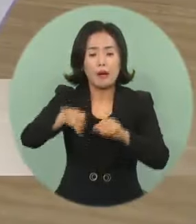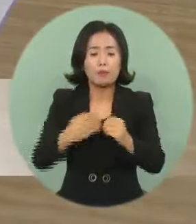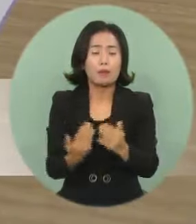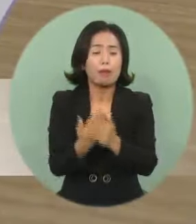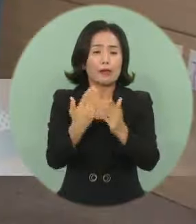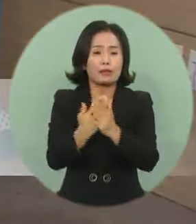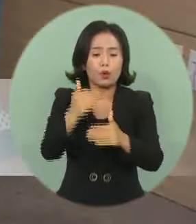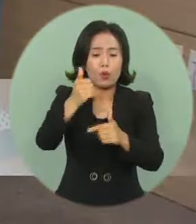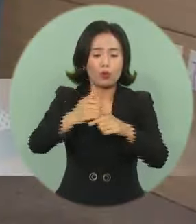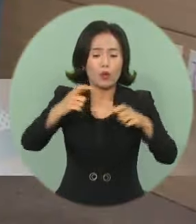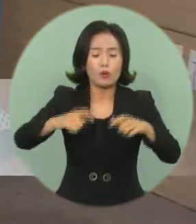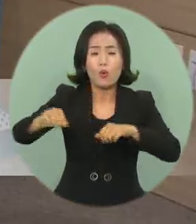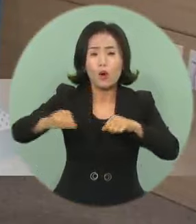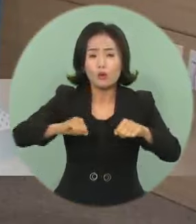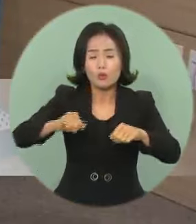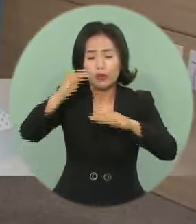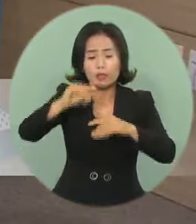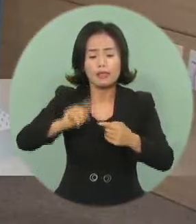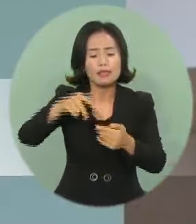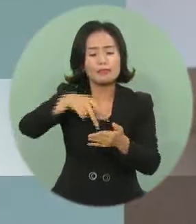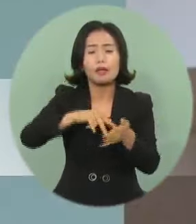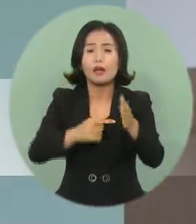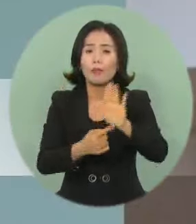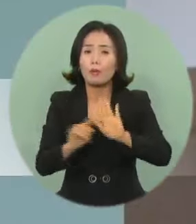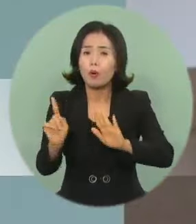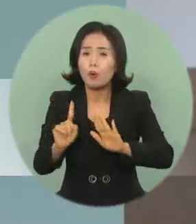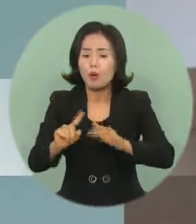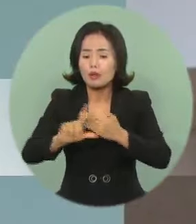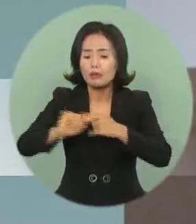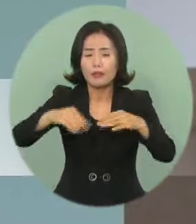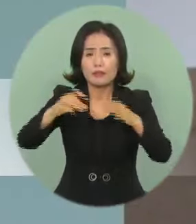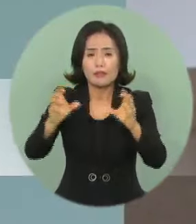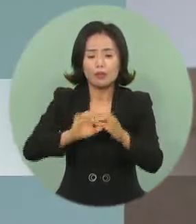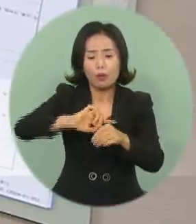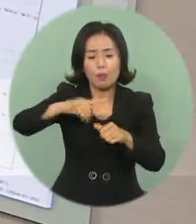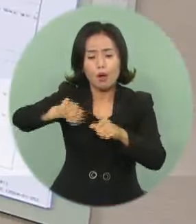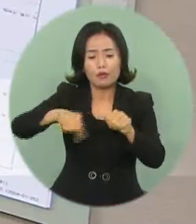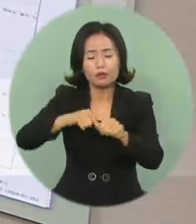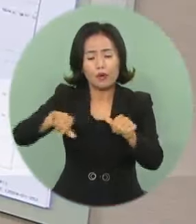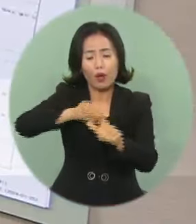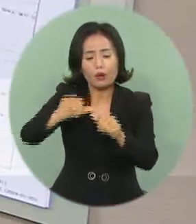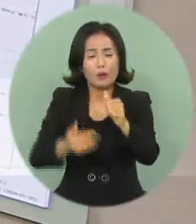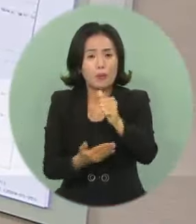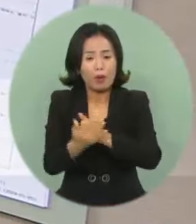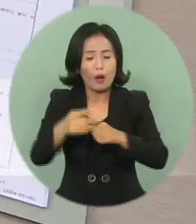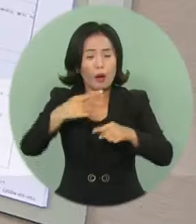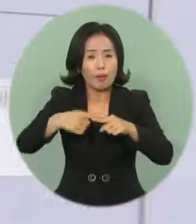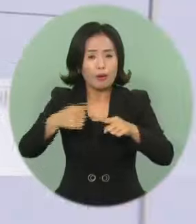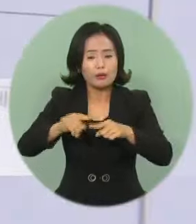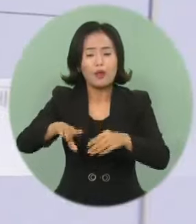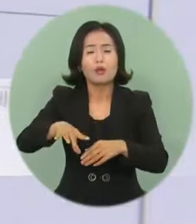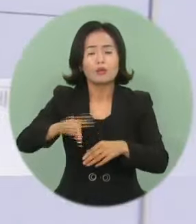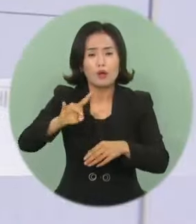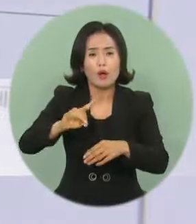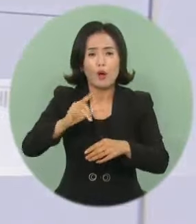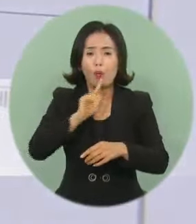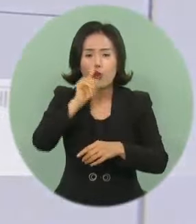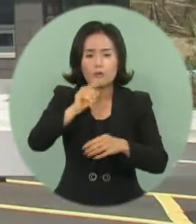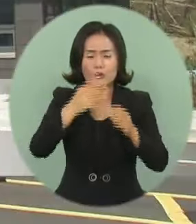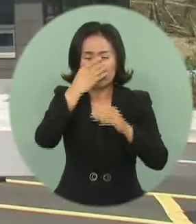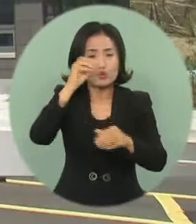한빛핵발전소 등 호남권 공동행동은 성명서를 내고 지자체의 방사선 환경 영향평가서 초안 보완 요청을